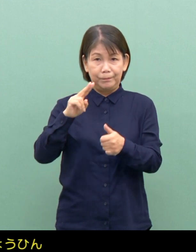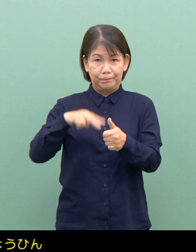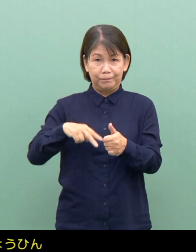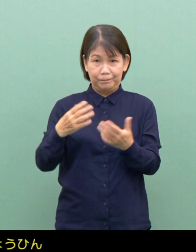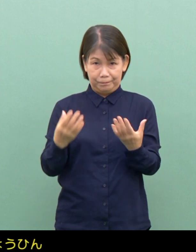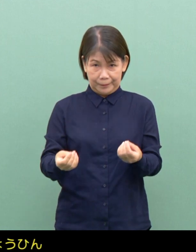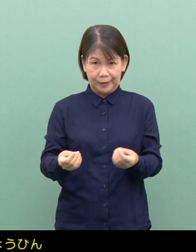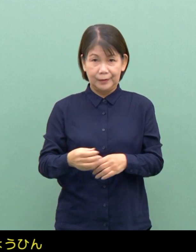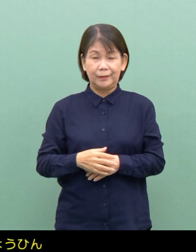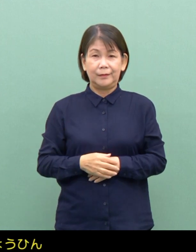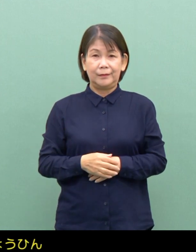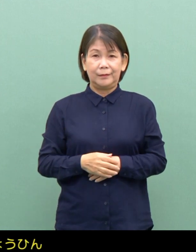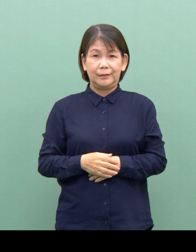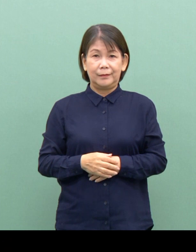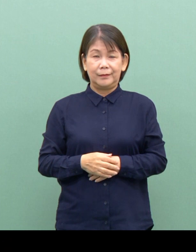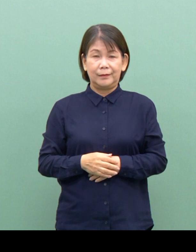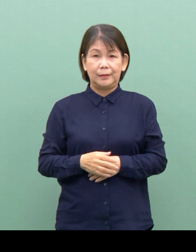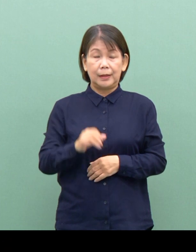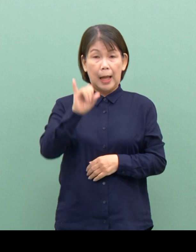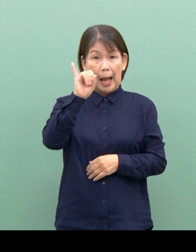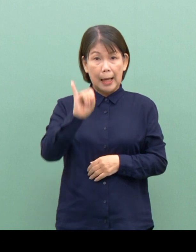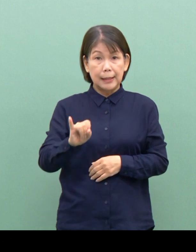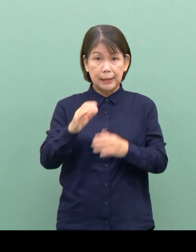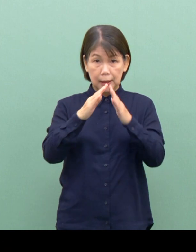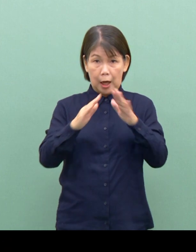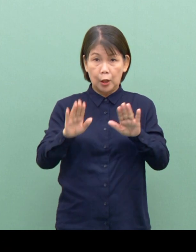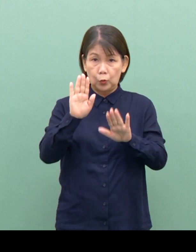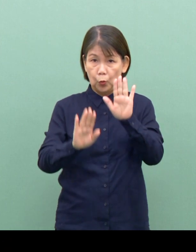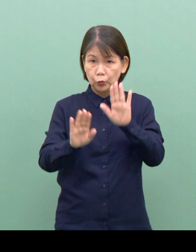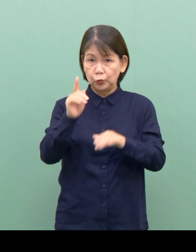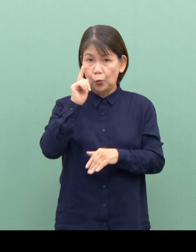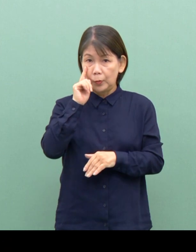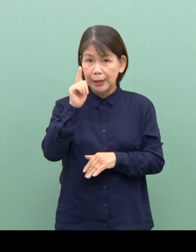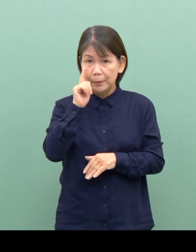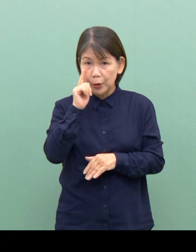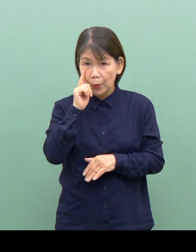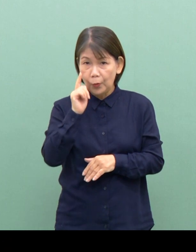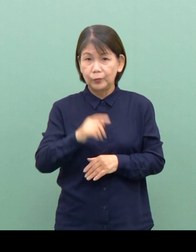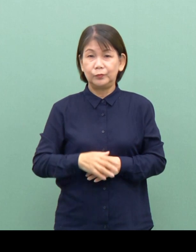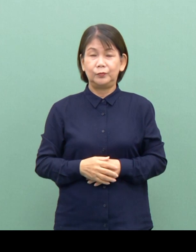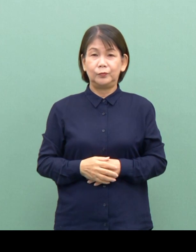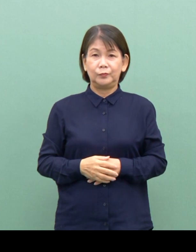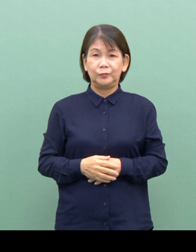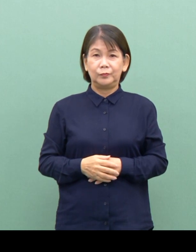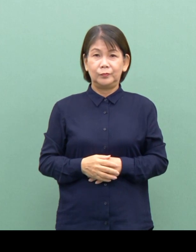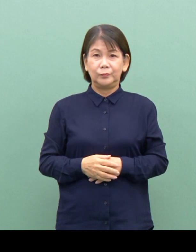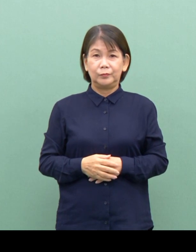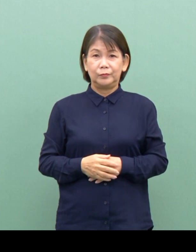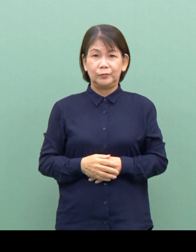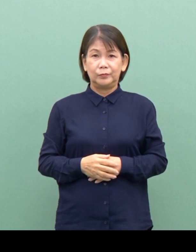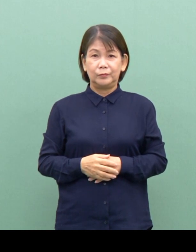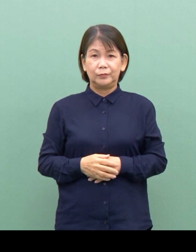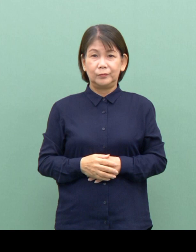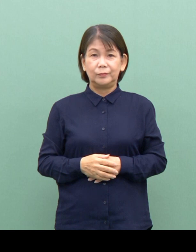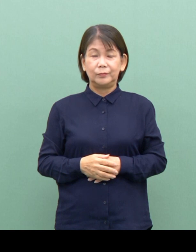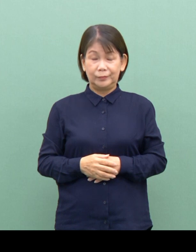が認定されています。 認定委員会の様子を見てみよう。ドイルさ